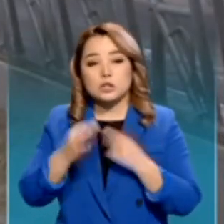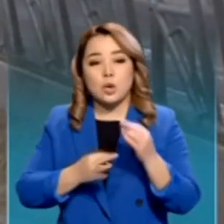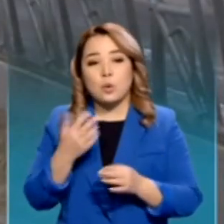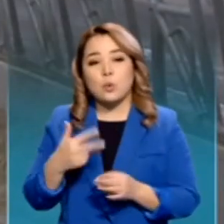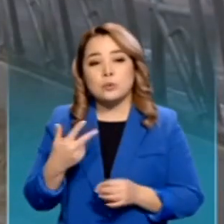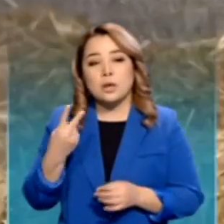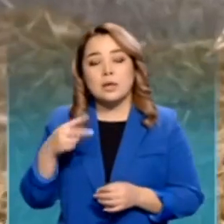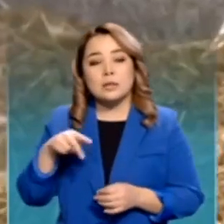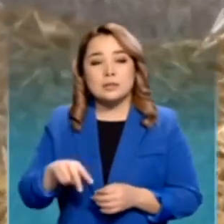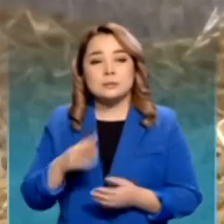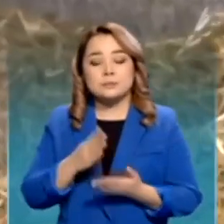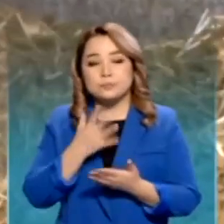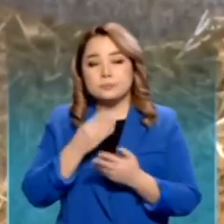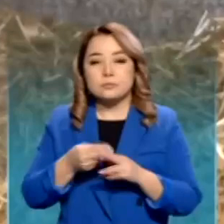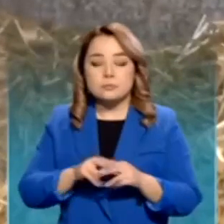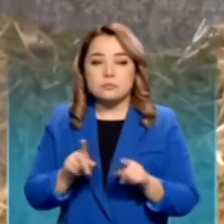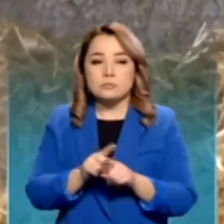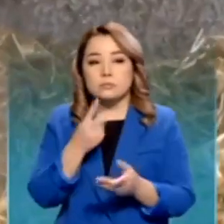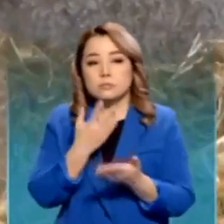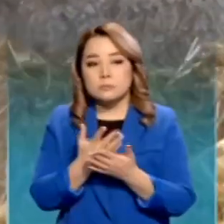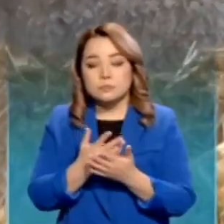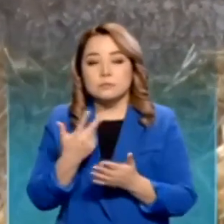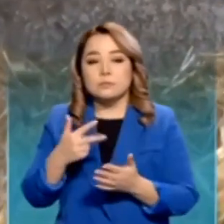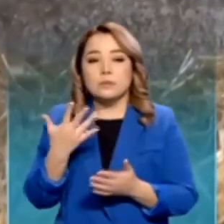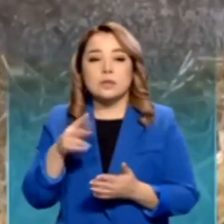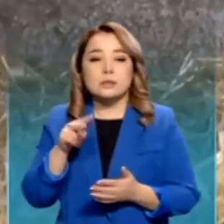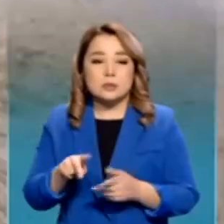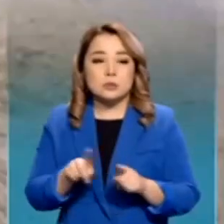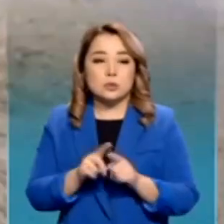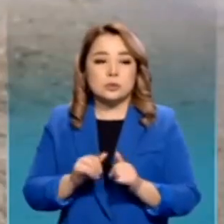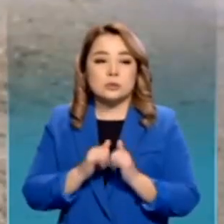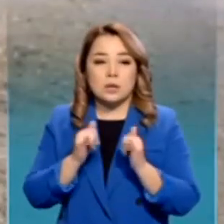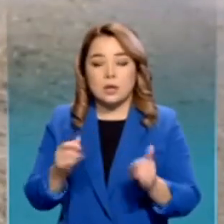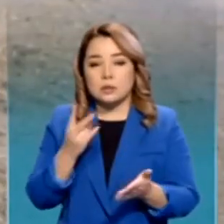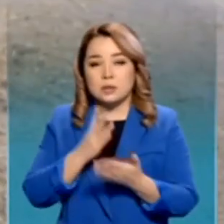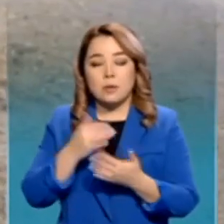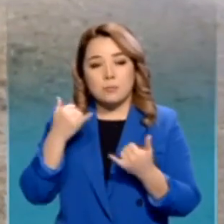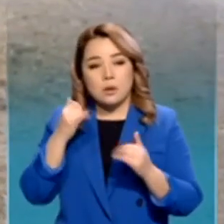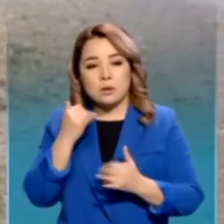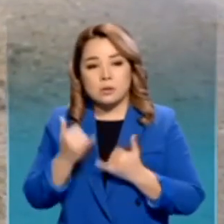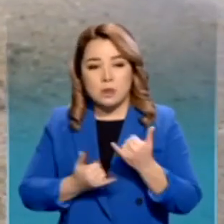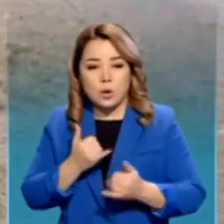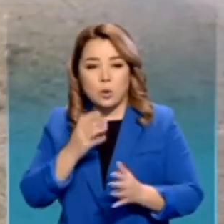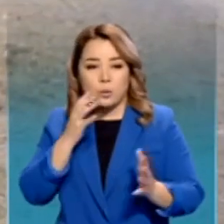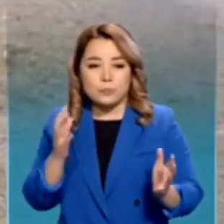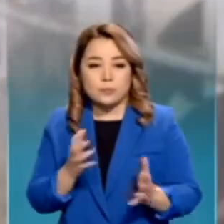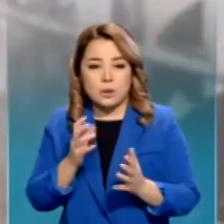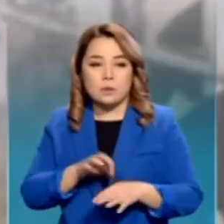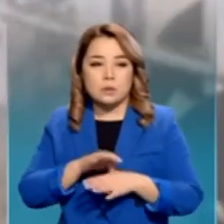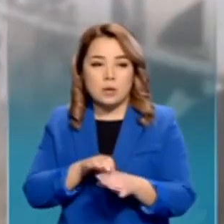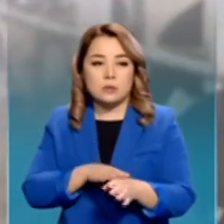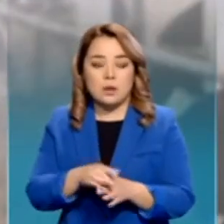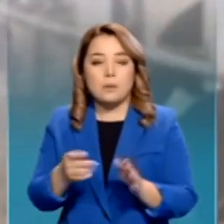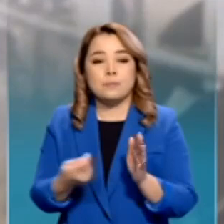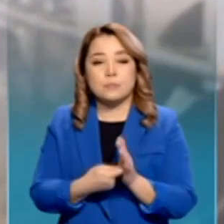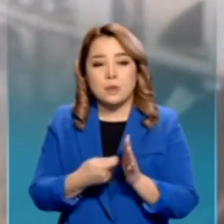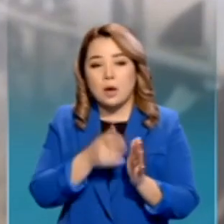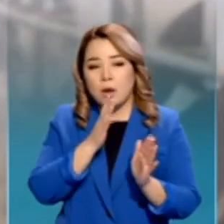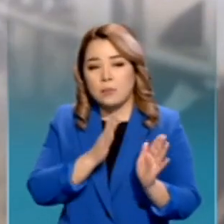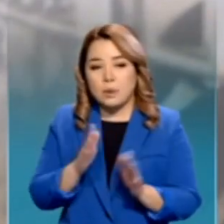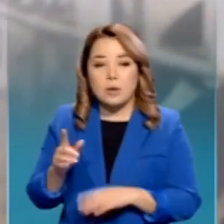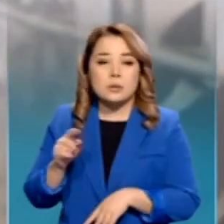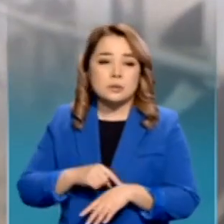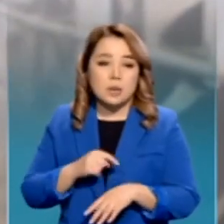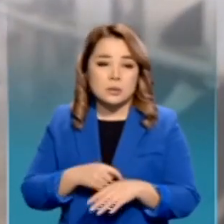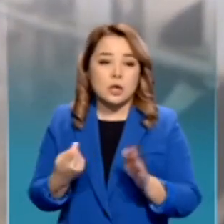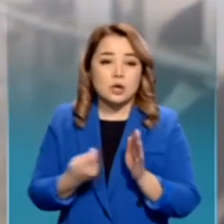30 литр сүт беріп жатыр. Меже көрсеткішті 35 литрге жеткізу. Ол үшін мал күтімі жақсы болуы тиіс. Кормление по графику.